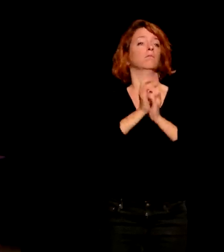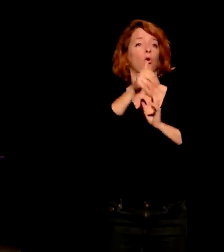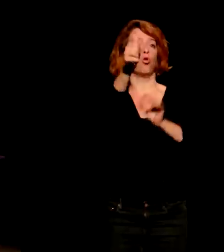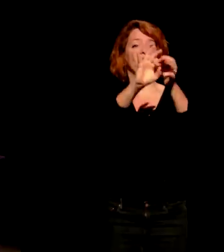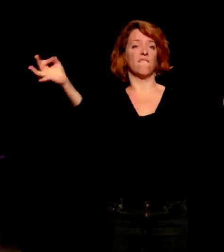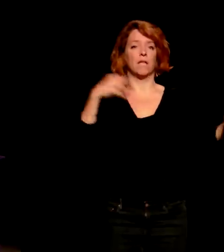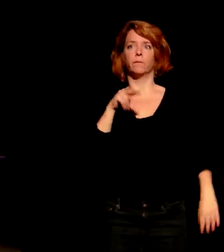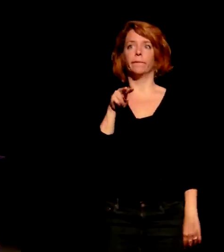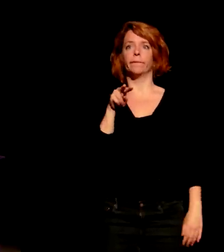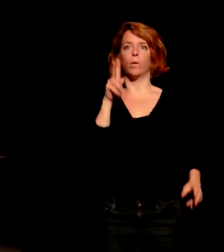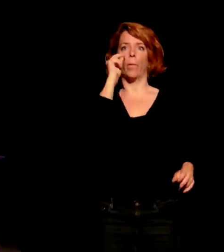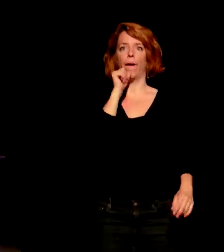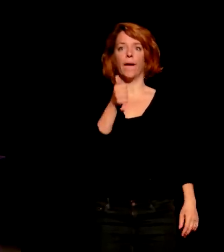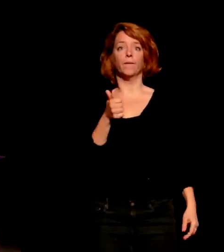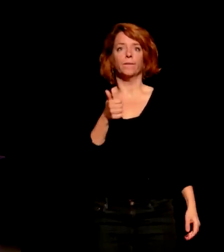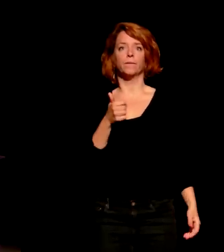Quoi.